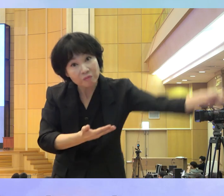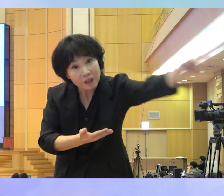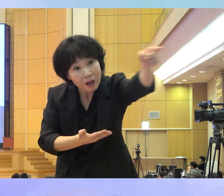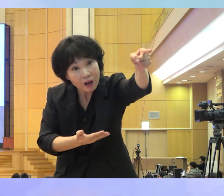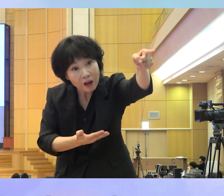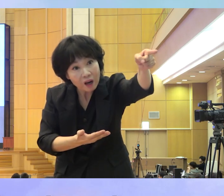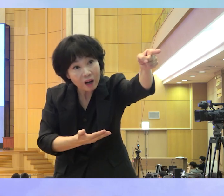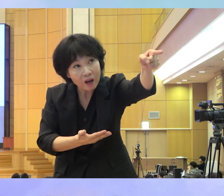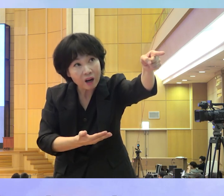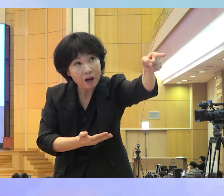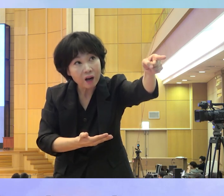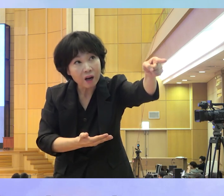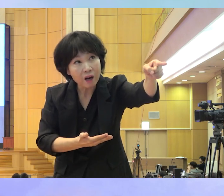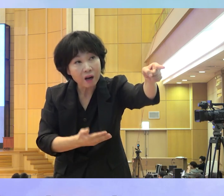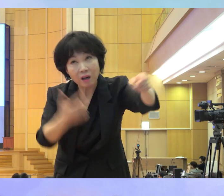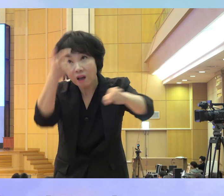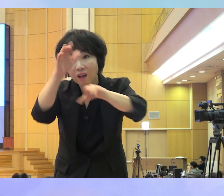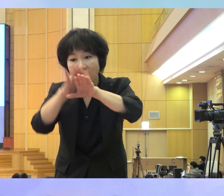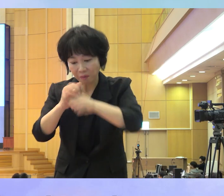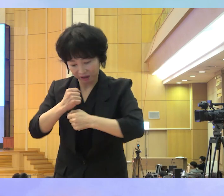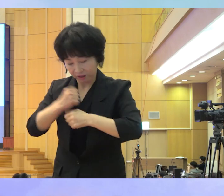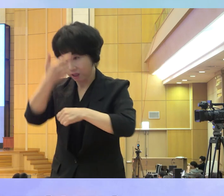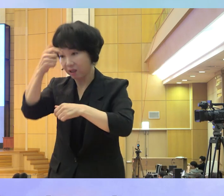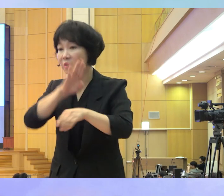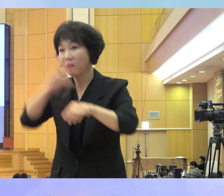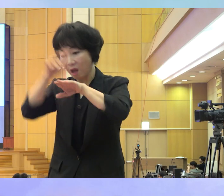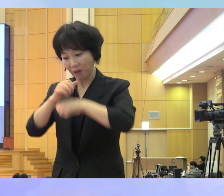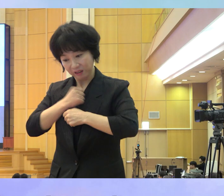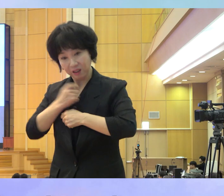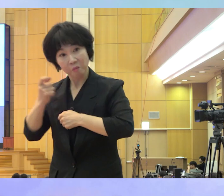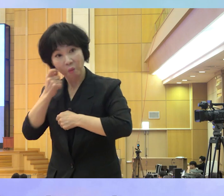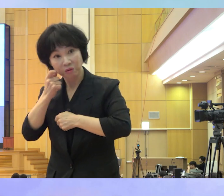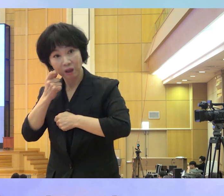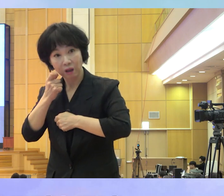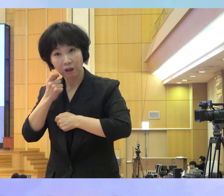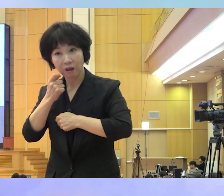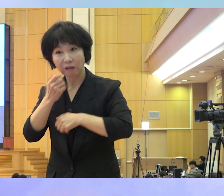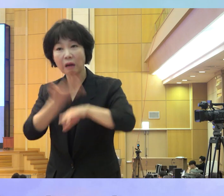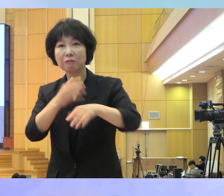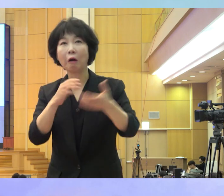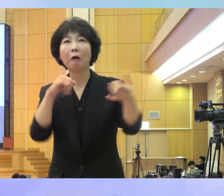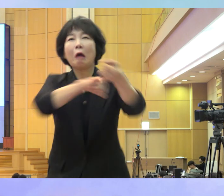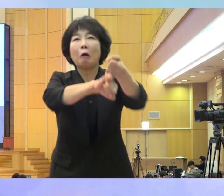지키고 딴 데 가버린다면 그게 주님이 보시기에 믿음이 있는 자입니까?